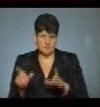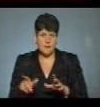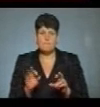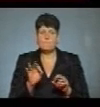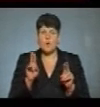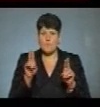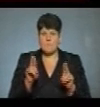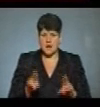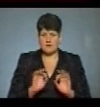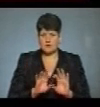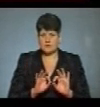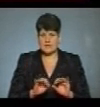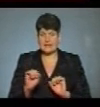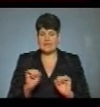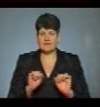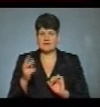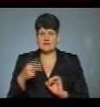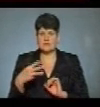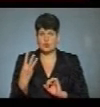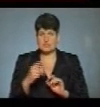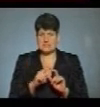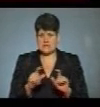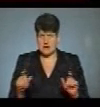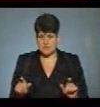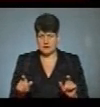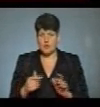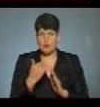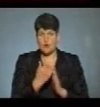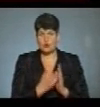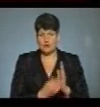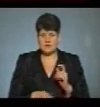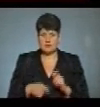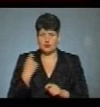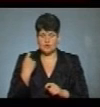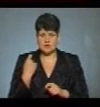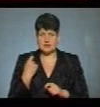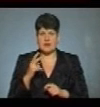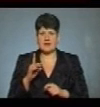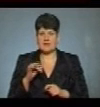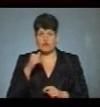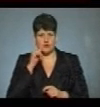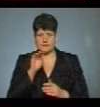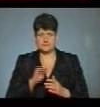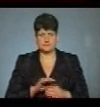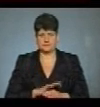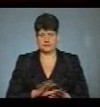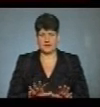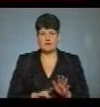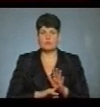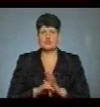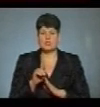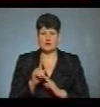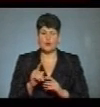правила карантину розповіли керівникам 23 закладів. Протоколів за порушення карантину вчора не складали. Від початку